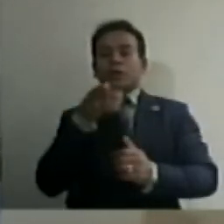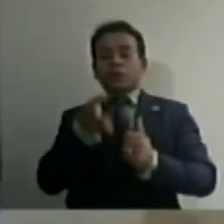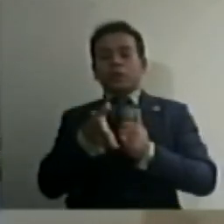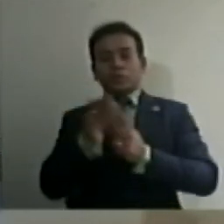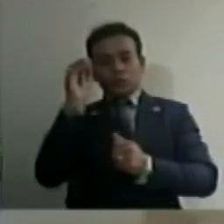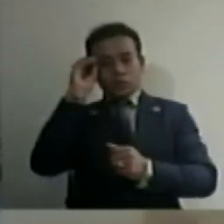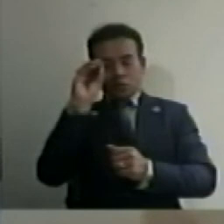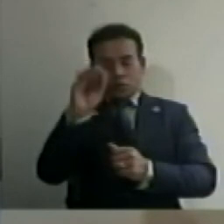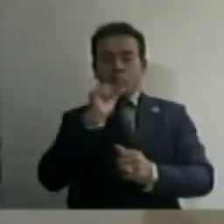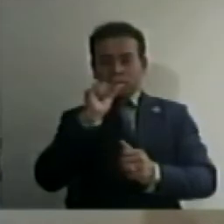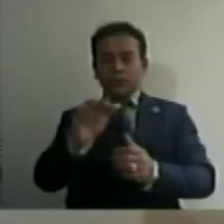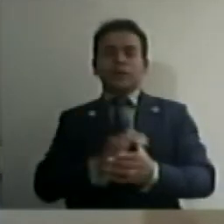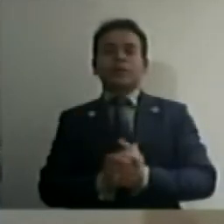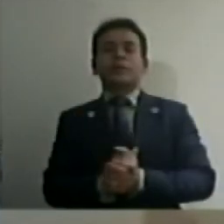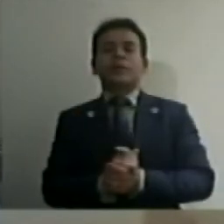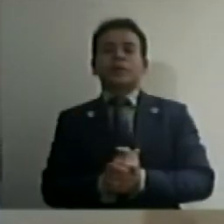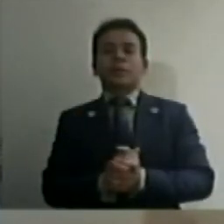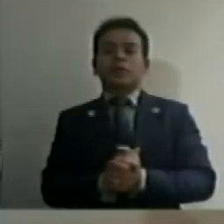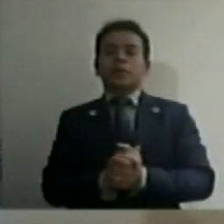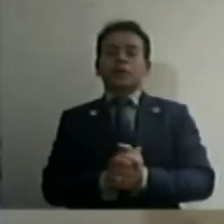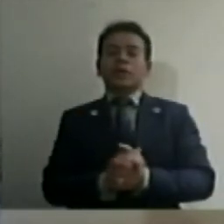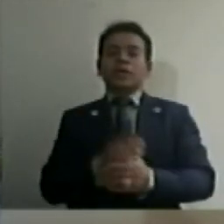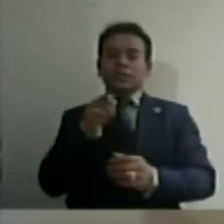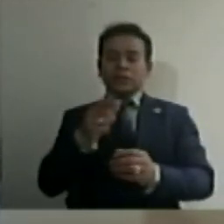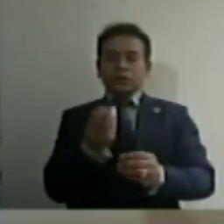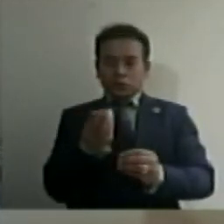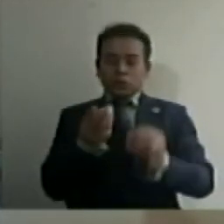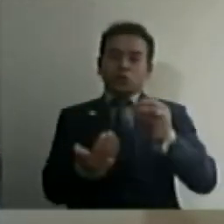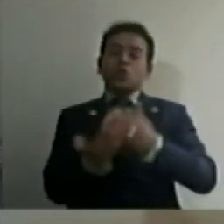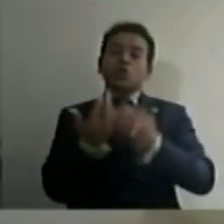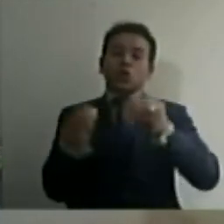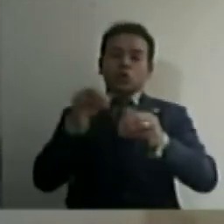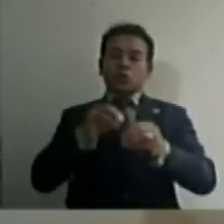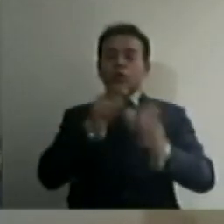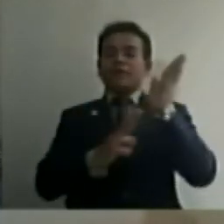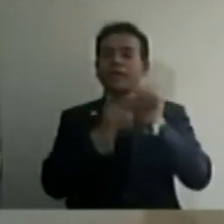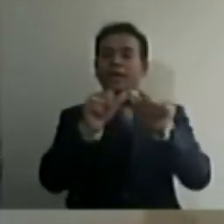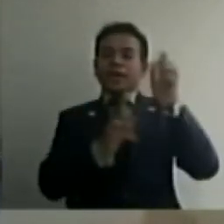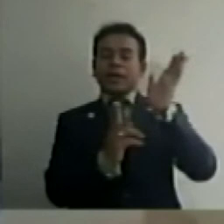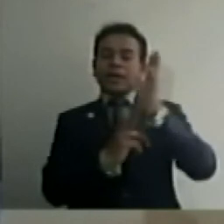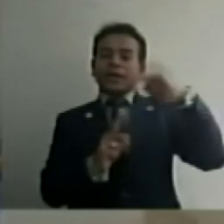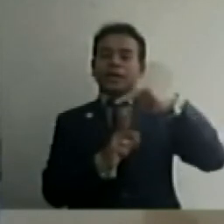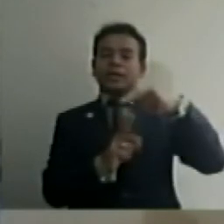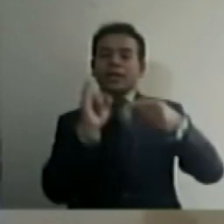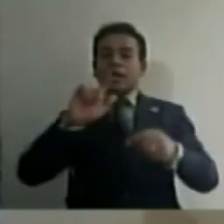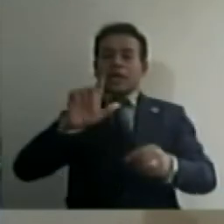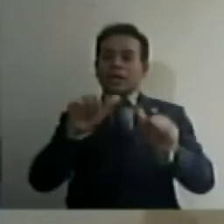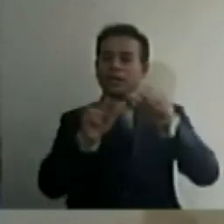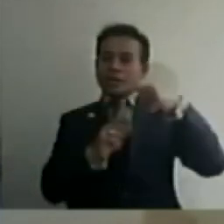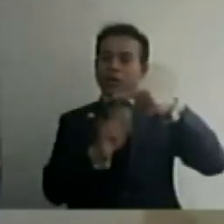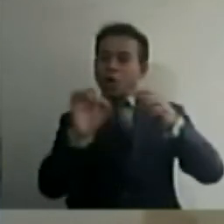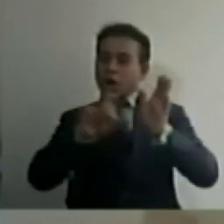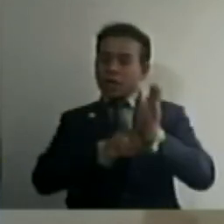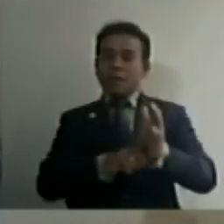কিছু আরো ভেন্টিলেটর এবং অক্সিজেনেটর আমরা ব্যবস্থা করছি, আমরা চেষ্টা করছি। পৃথিবীতে